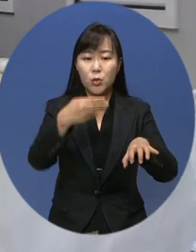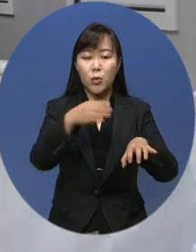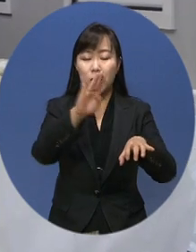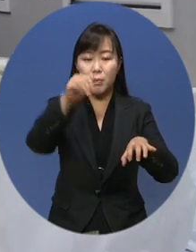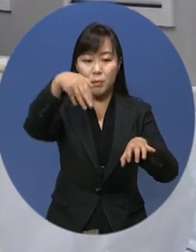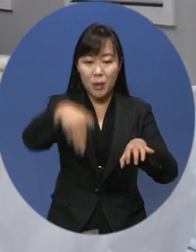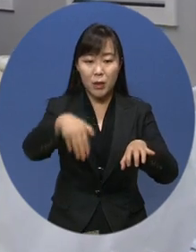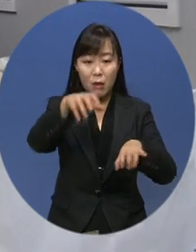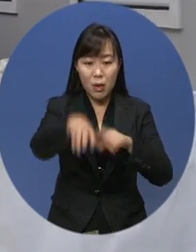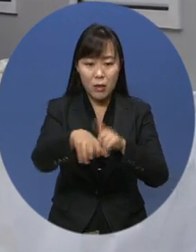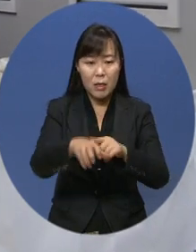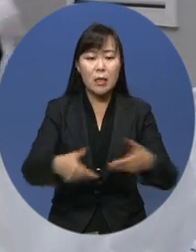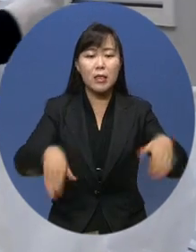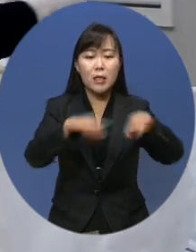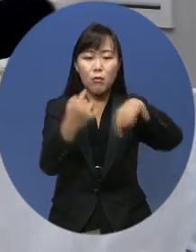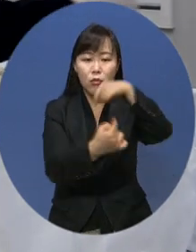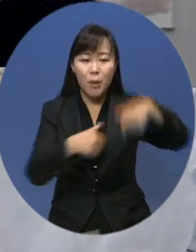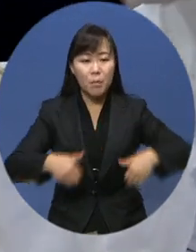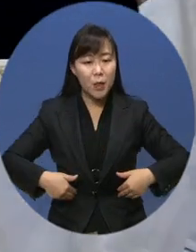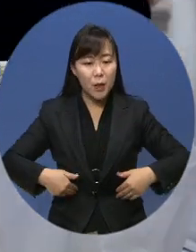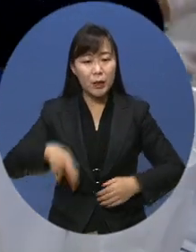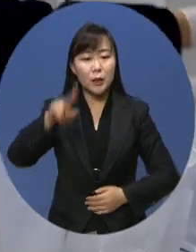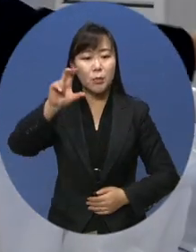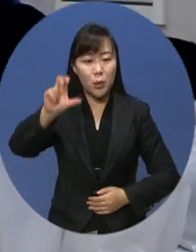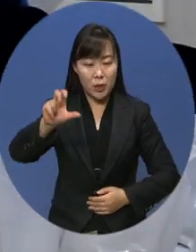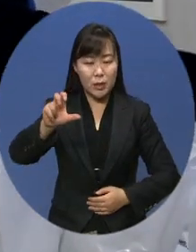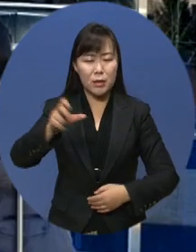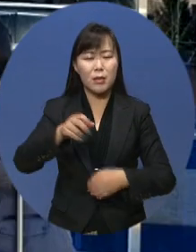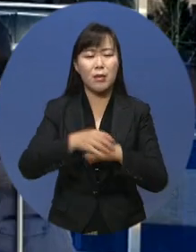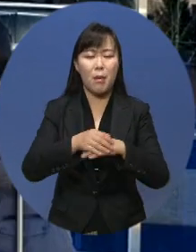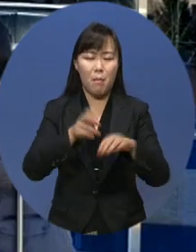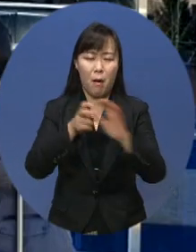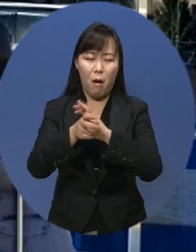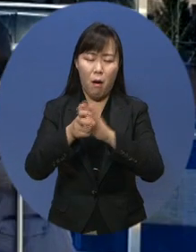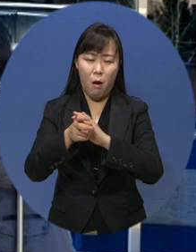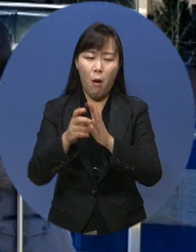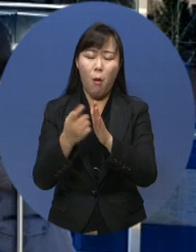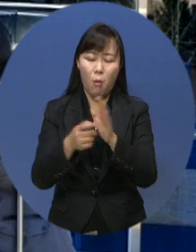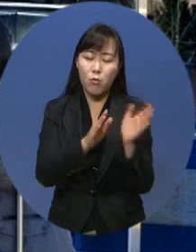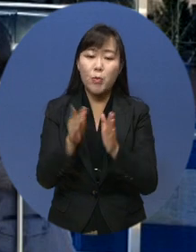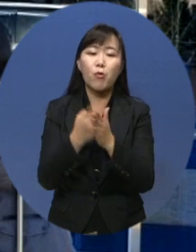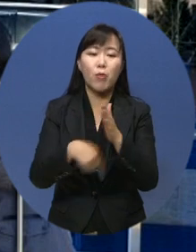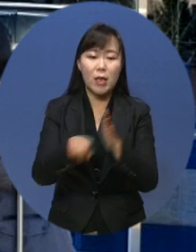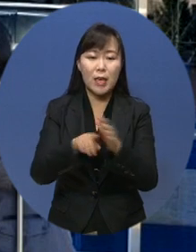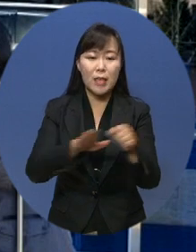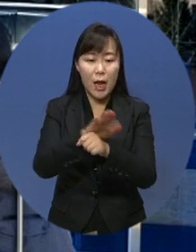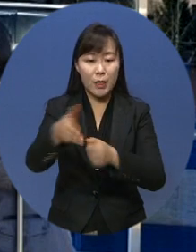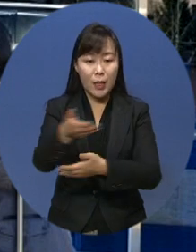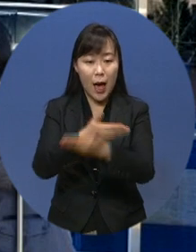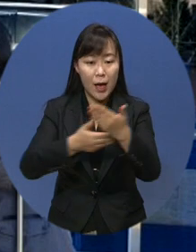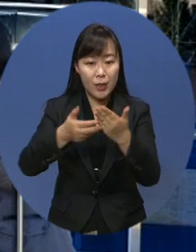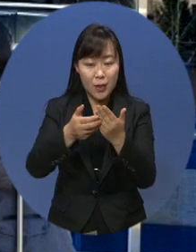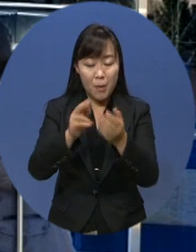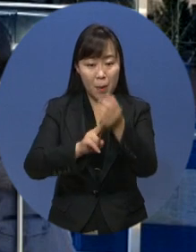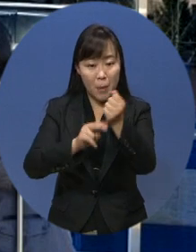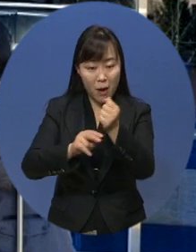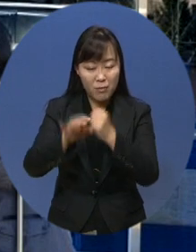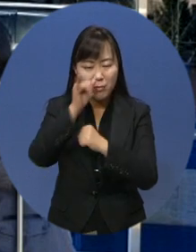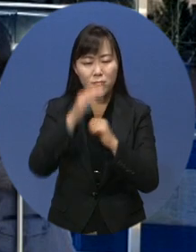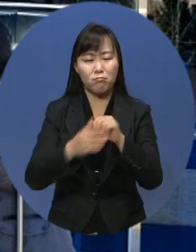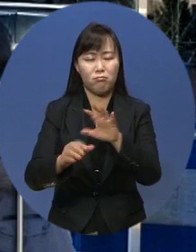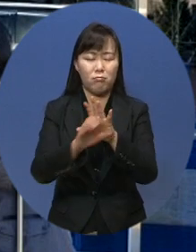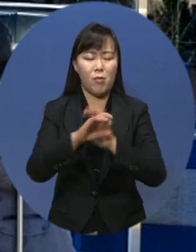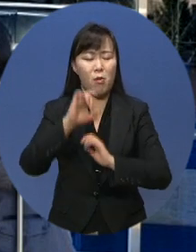시설 운영에 필요한 25인승 차량 마련을 위해 사랑나눔 바자회 를 열었습니다 코로나 1 고로